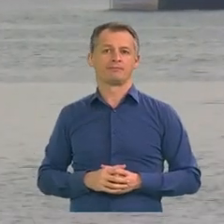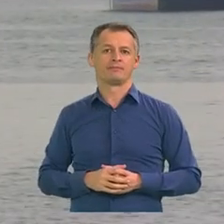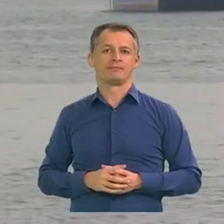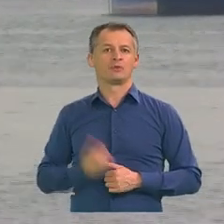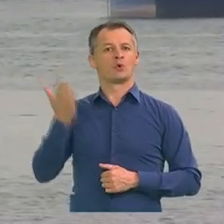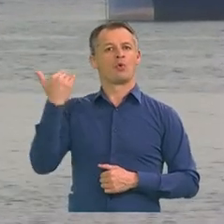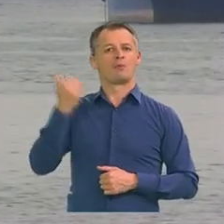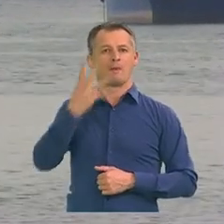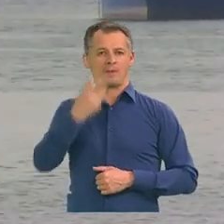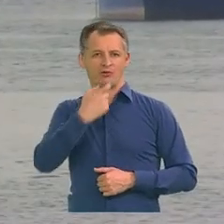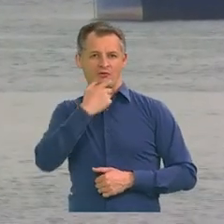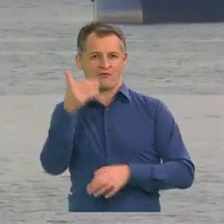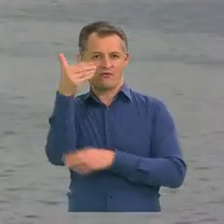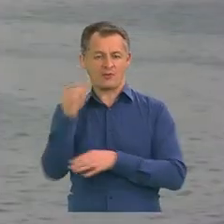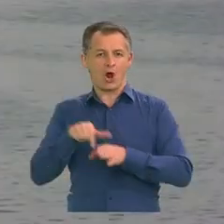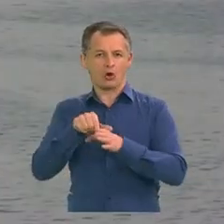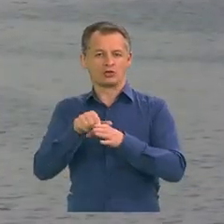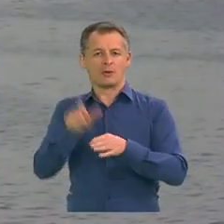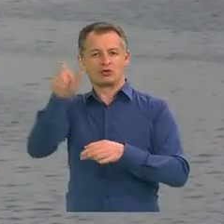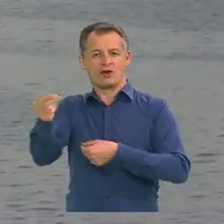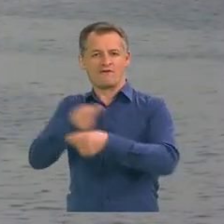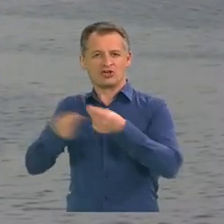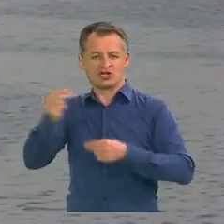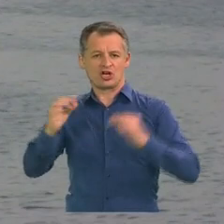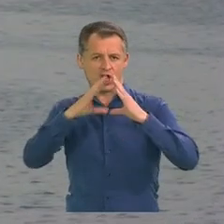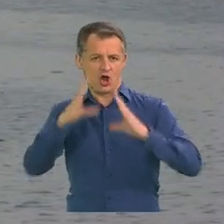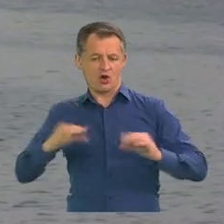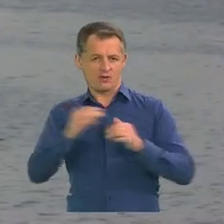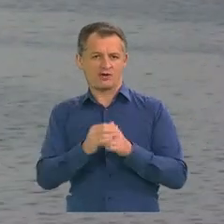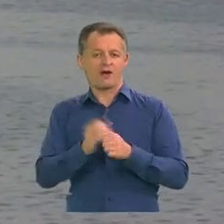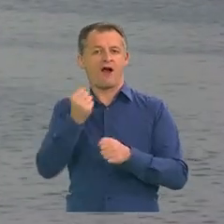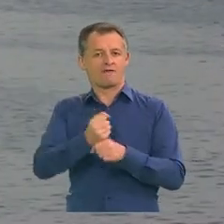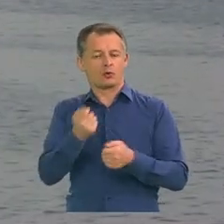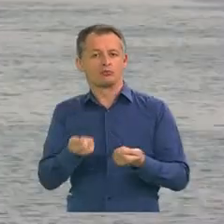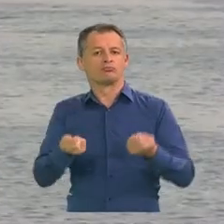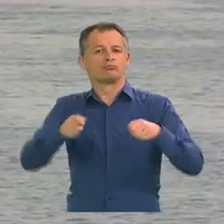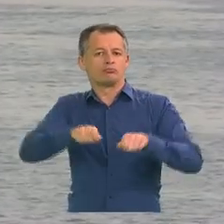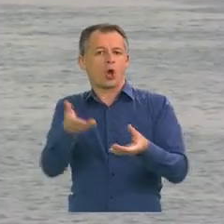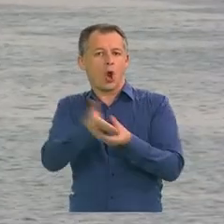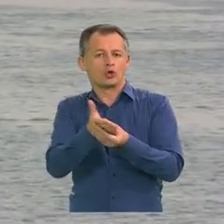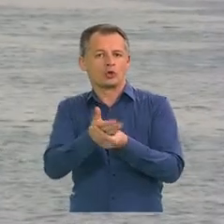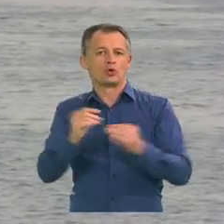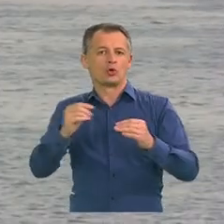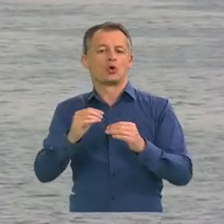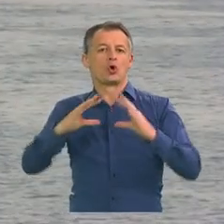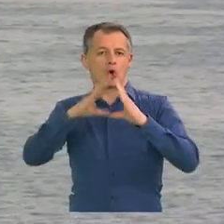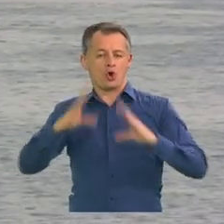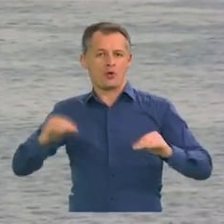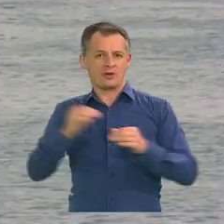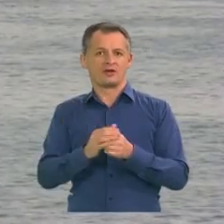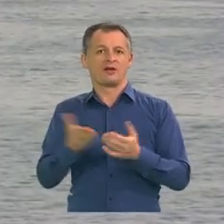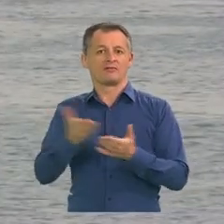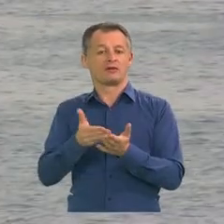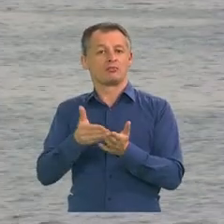În urmă cu 4 ani, o firmă condusă de un afacerist român a încheiat cu Ministerul Apărării un acord cadru prin care trebuia să furnizeze combustibil turboreactor